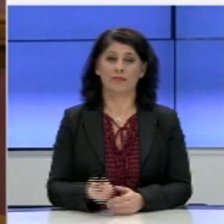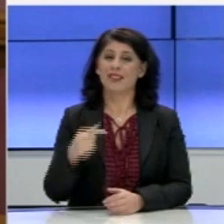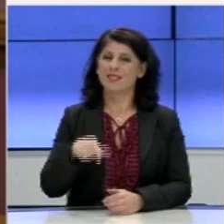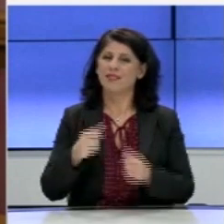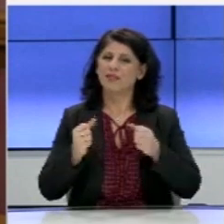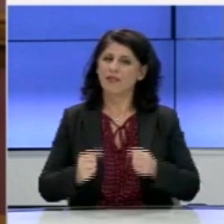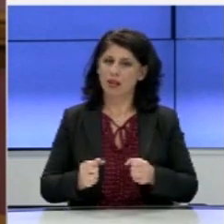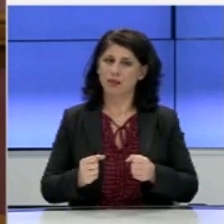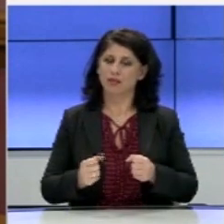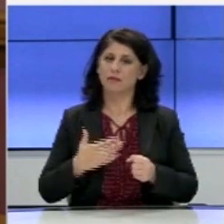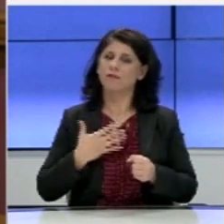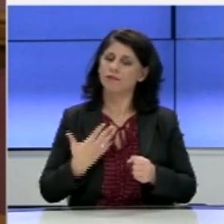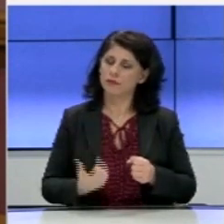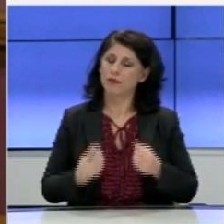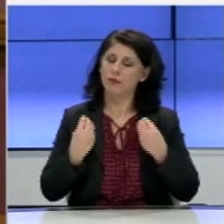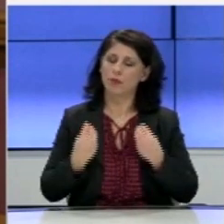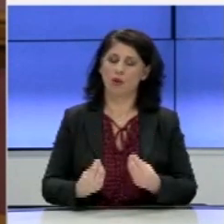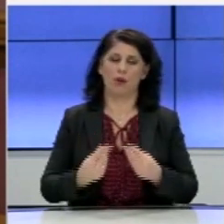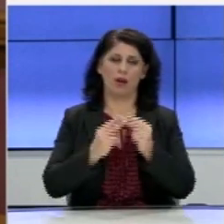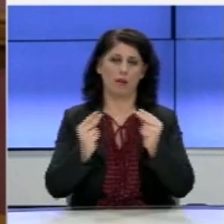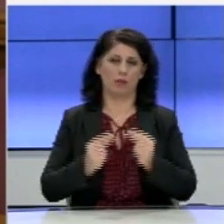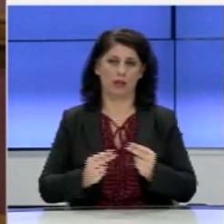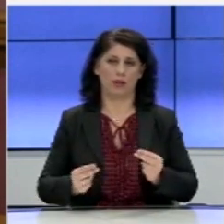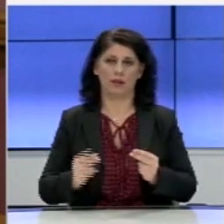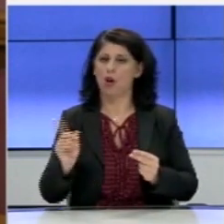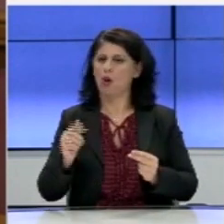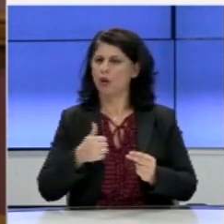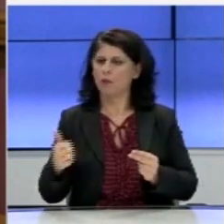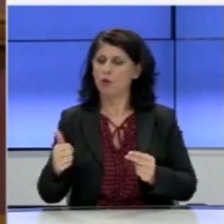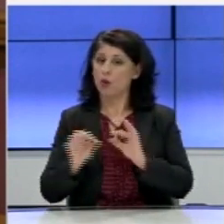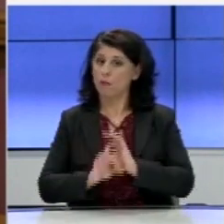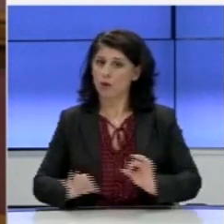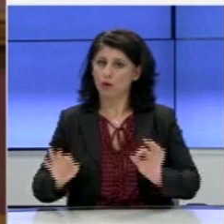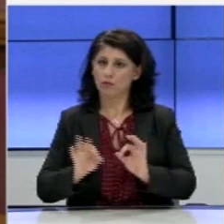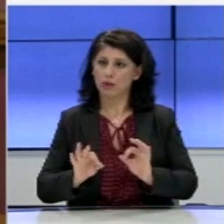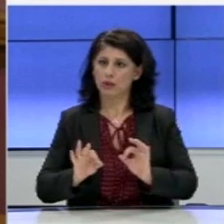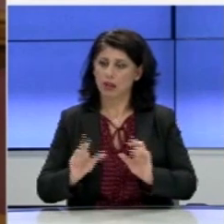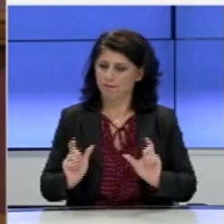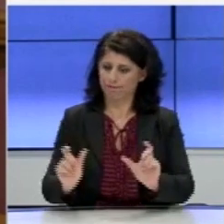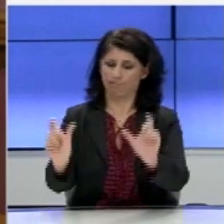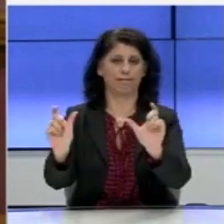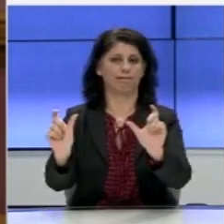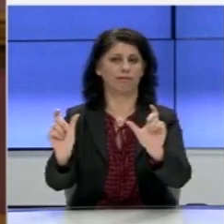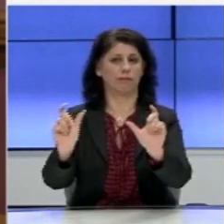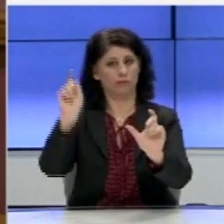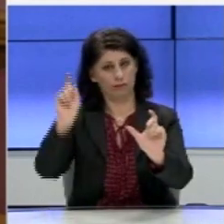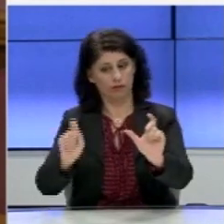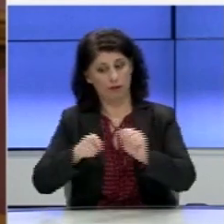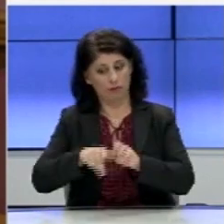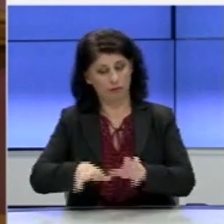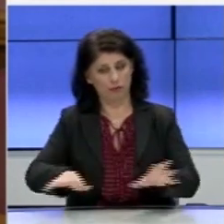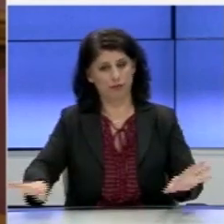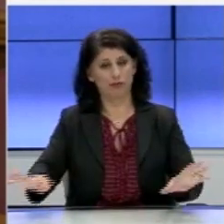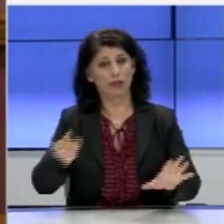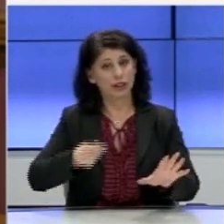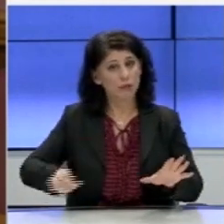τη βάση λοιπόν θα είχαμε πολύ καλύτερα αποτελέσματα, όχι μόνο στην πρόληψη, στην αναχέτηση, κατ' επέκταση ενδεχομένως της διασποράς και